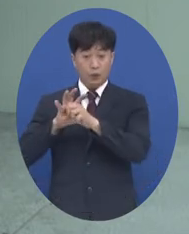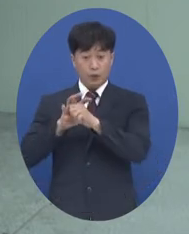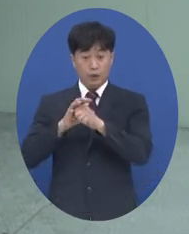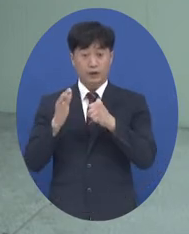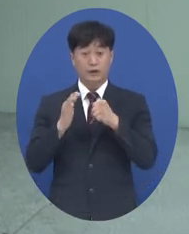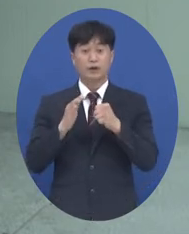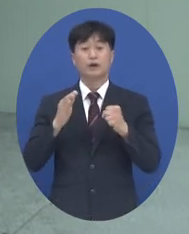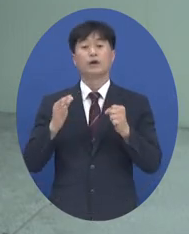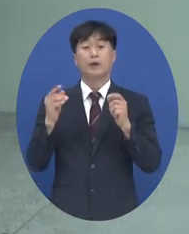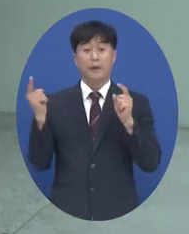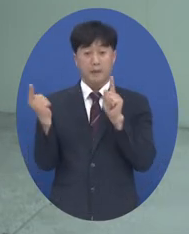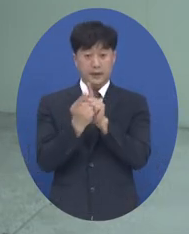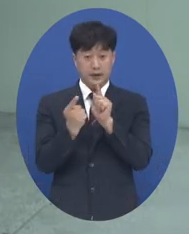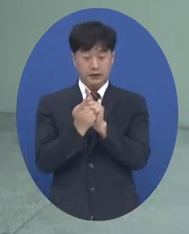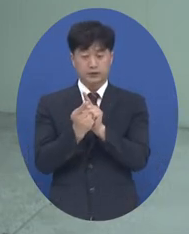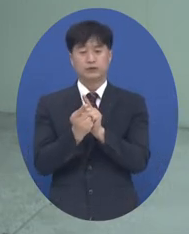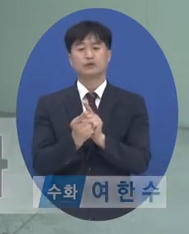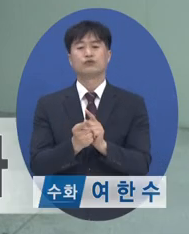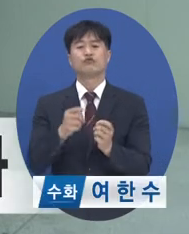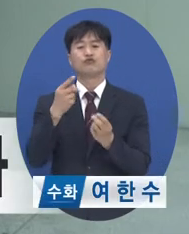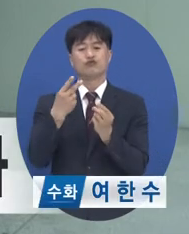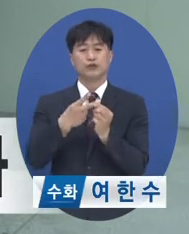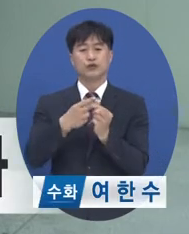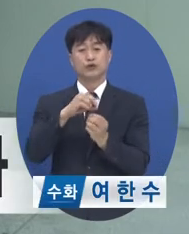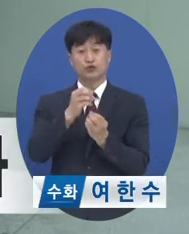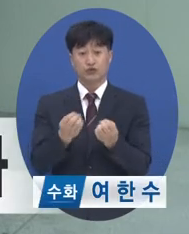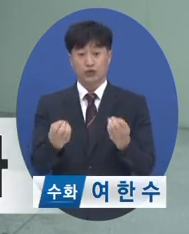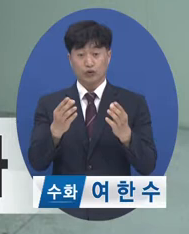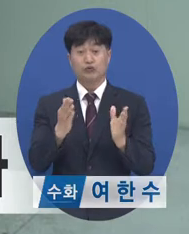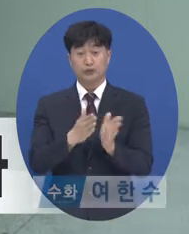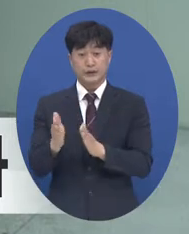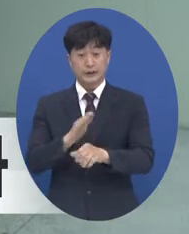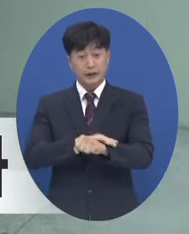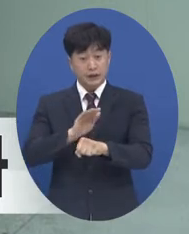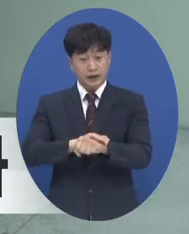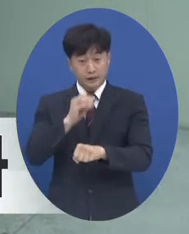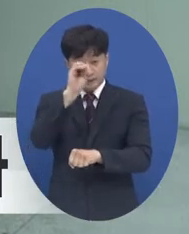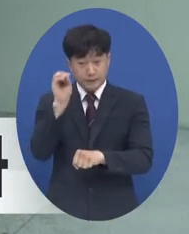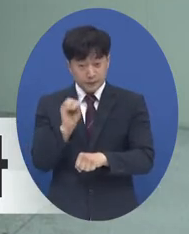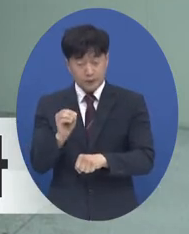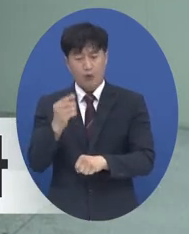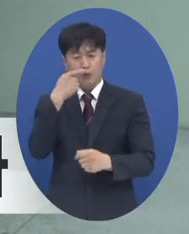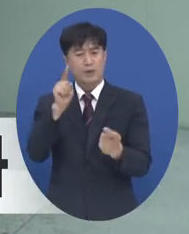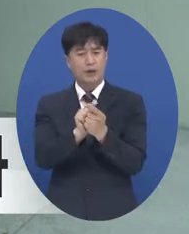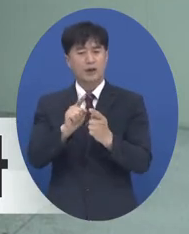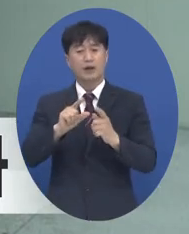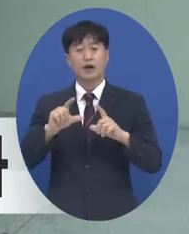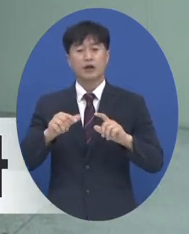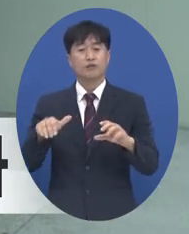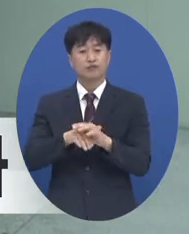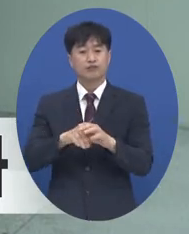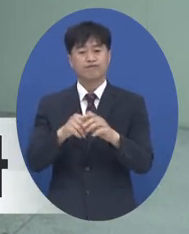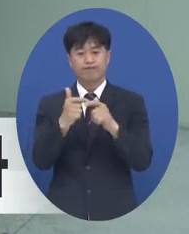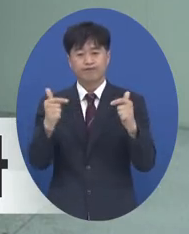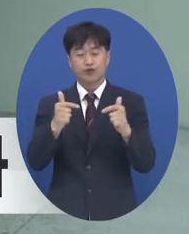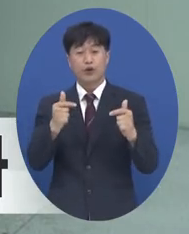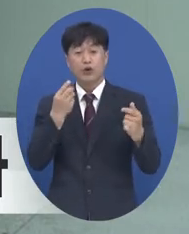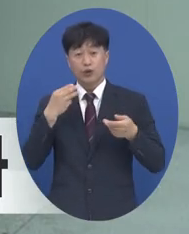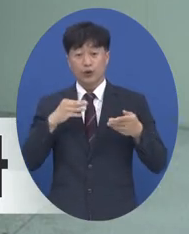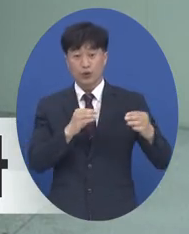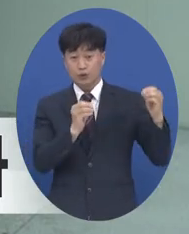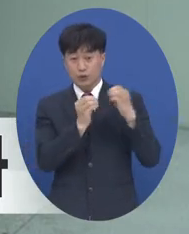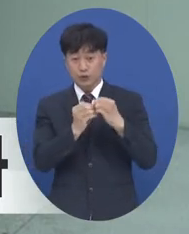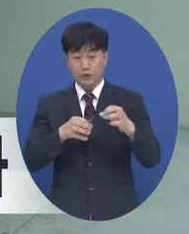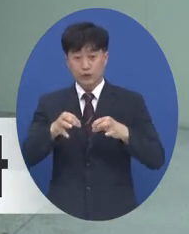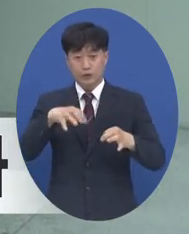코로나 속에서 맞는 두 번째 추석 준비 잘하고 계신지요? 비대면 문화가 확산되면서 경기 지역 전통시장에서는 온라인으로